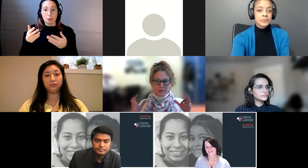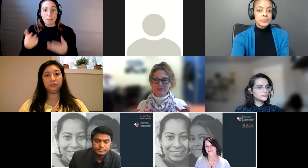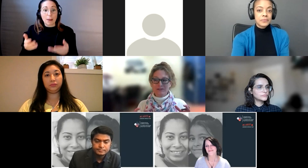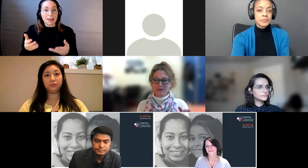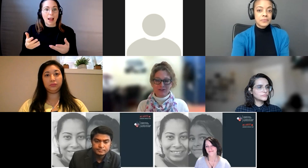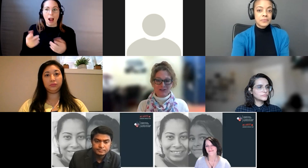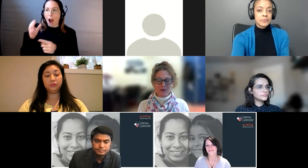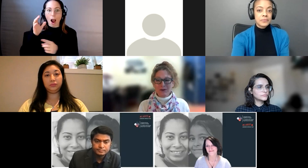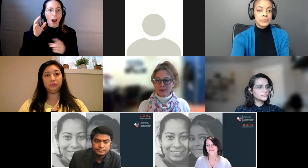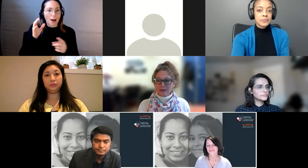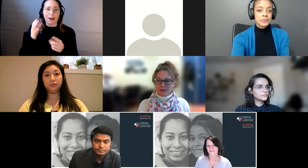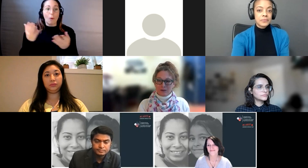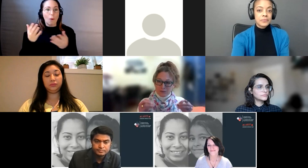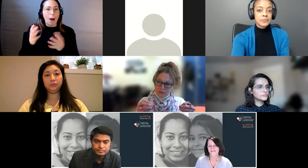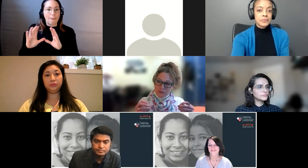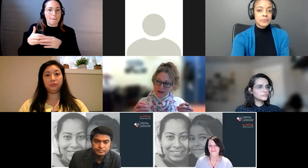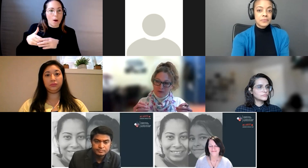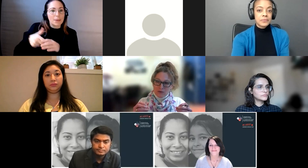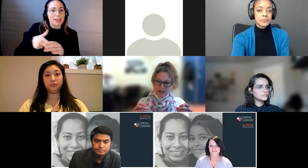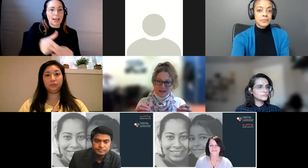linguistique et de partager.